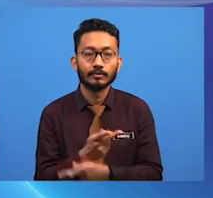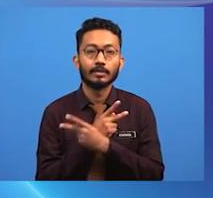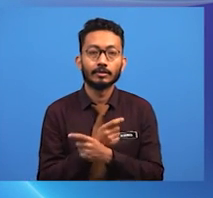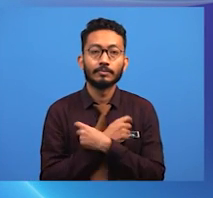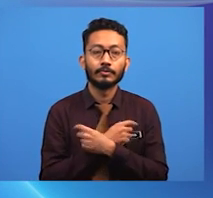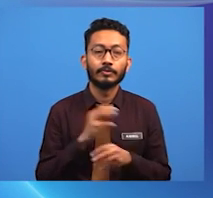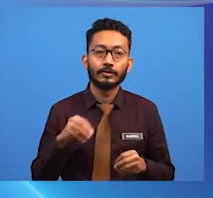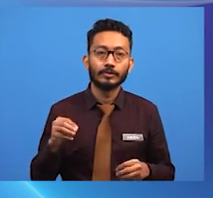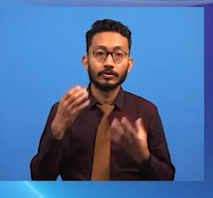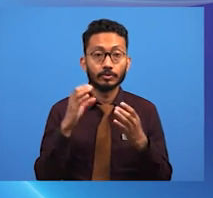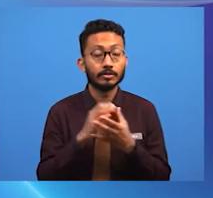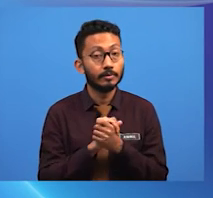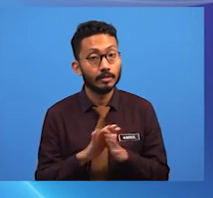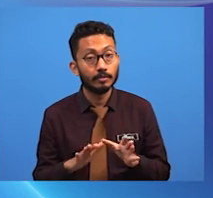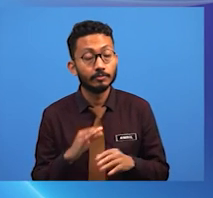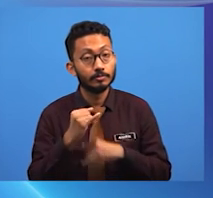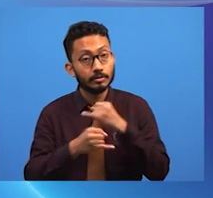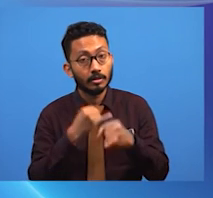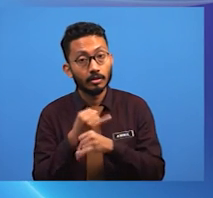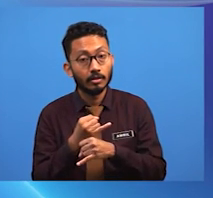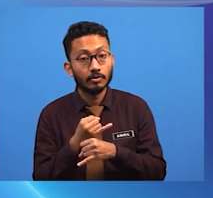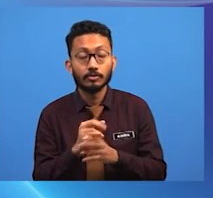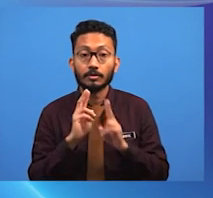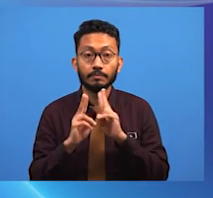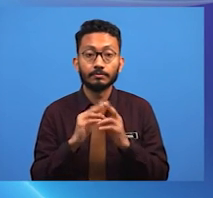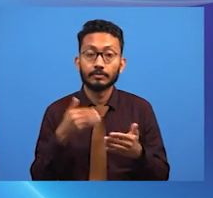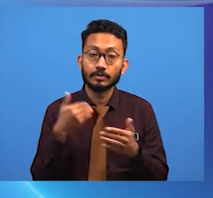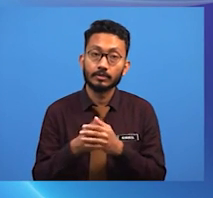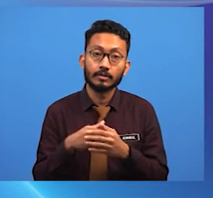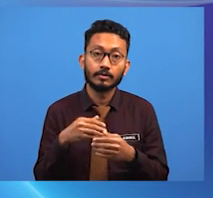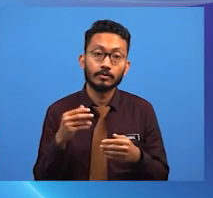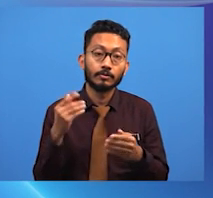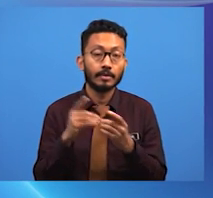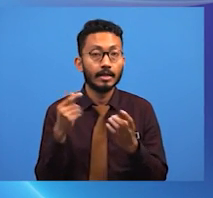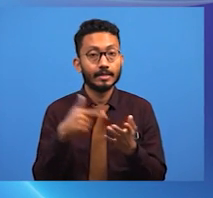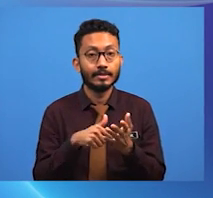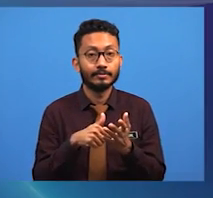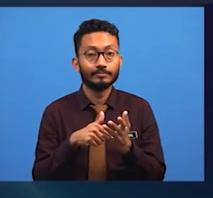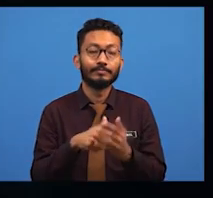Selamat maju jaya cikgu ucapkan sehingga kita berjumpa lagi.